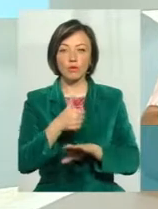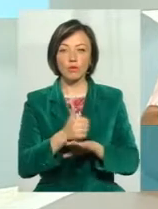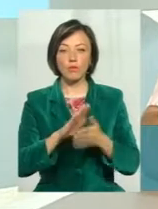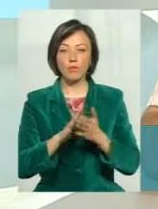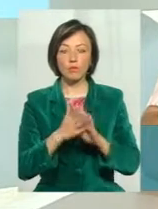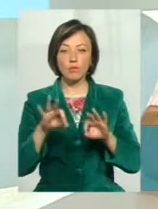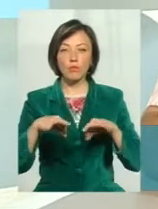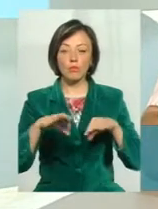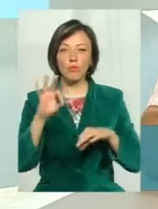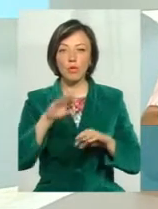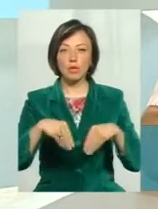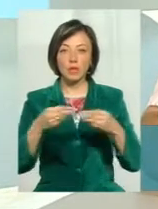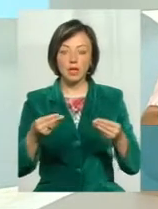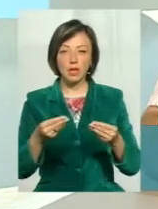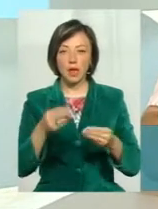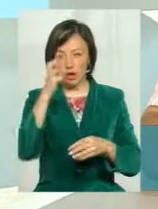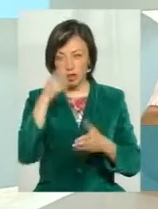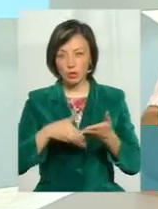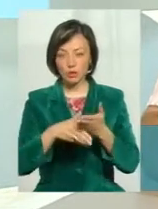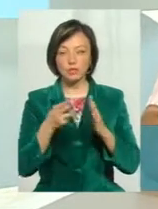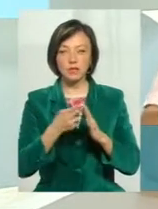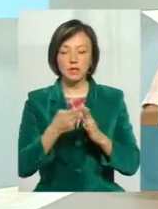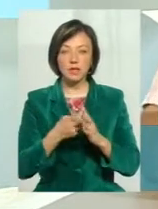надання населенню субсидій на житлово-комунальні послуги.